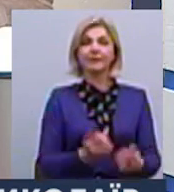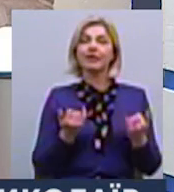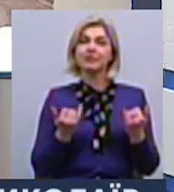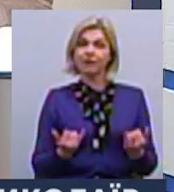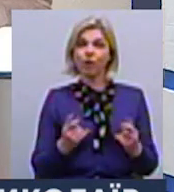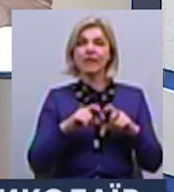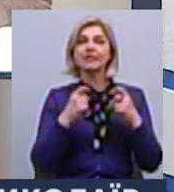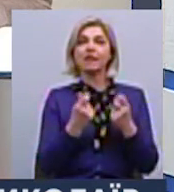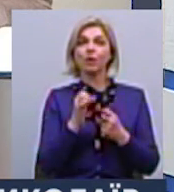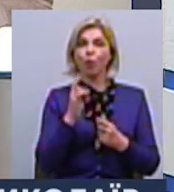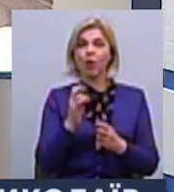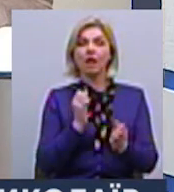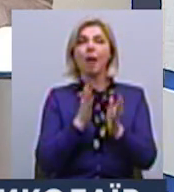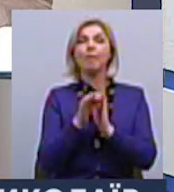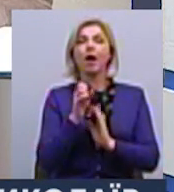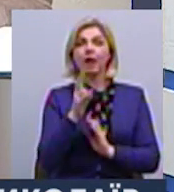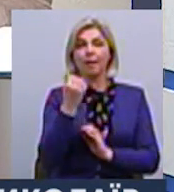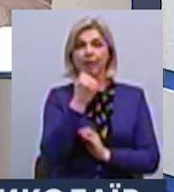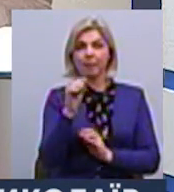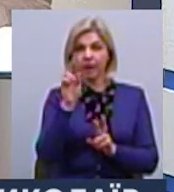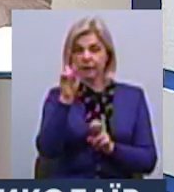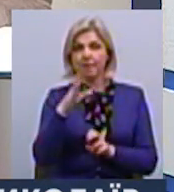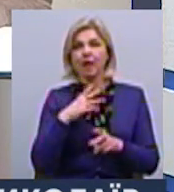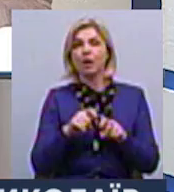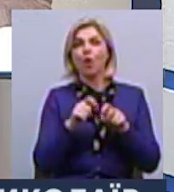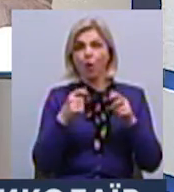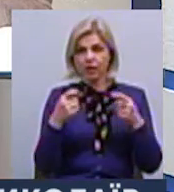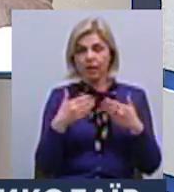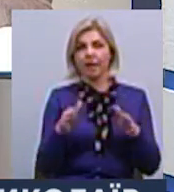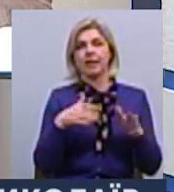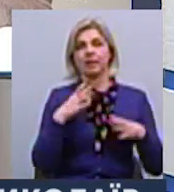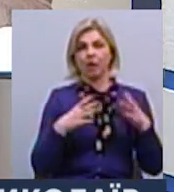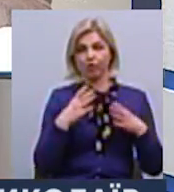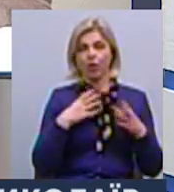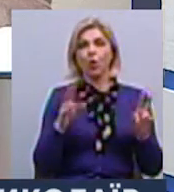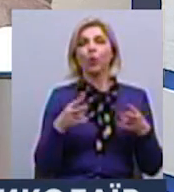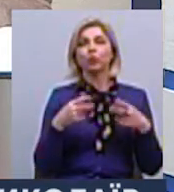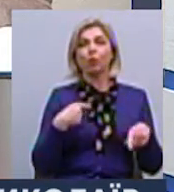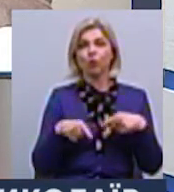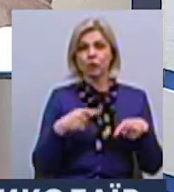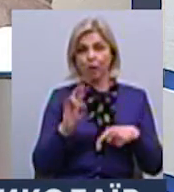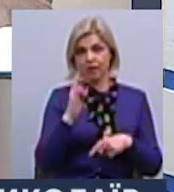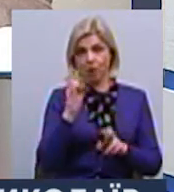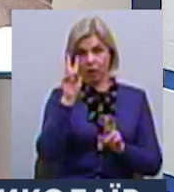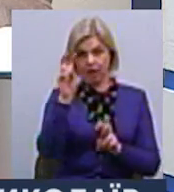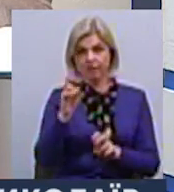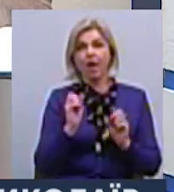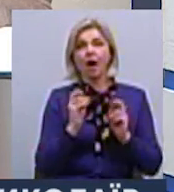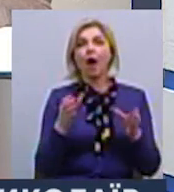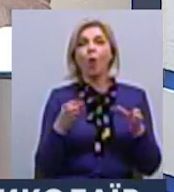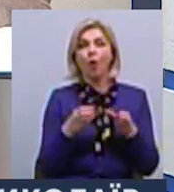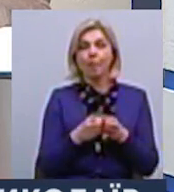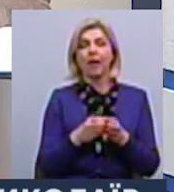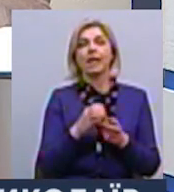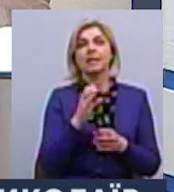Сьогодні на стадіоні у парку «Перемога» відбулось відкрите тренування муніципального футбольного клубу «Миколаїв». Як команда Сергія